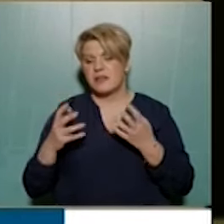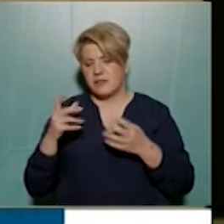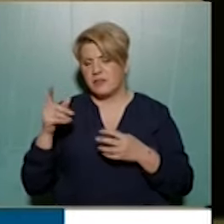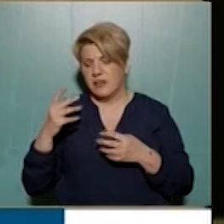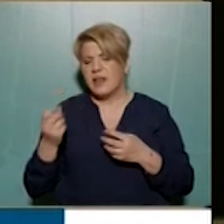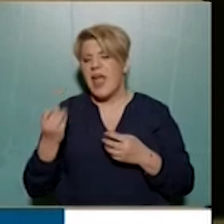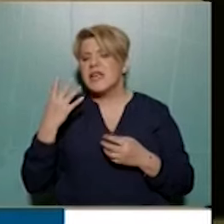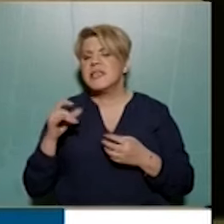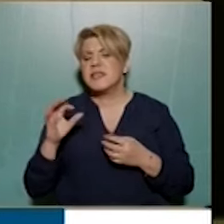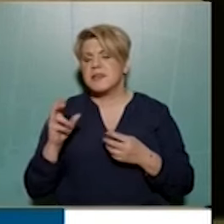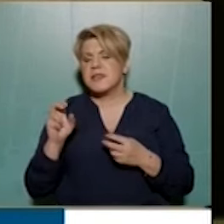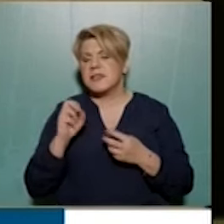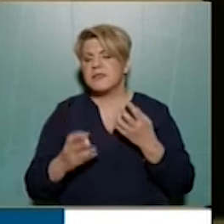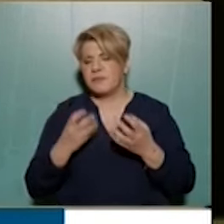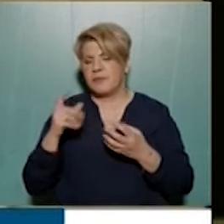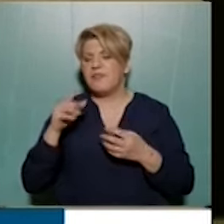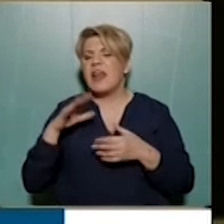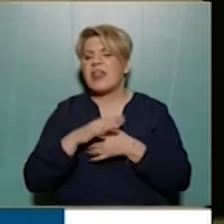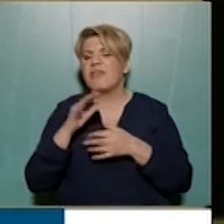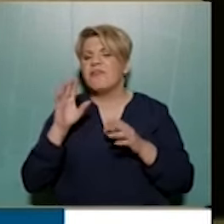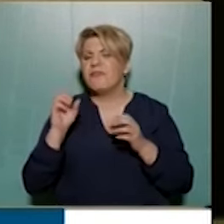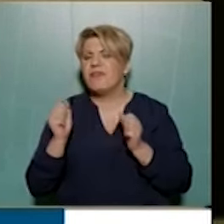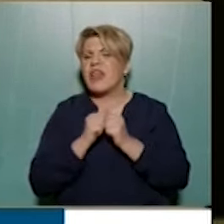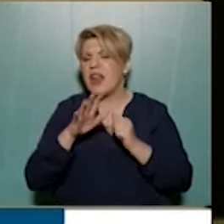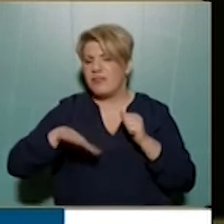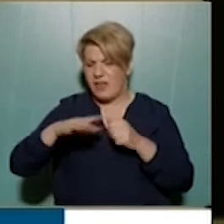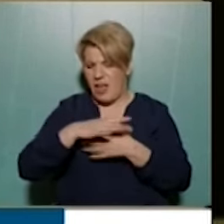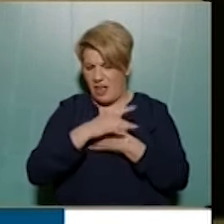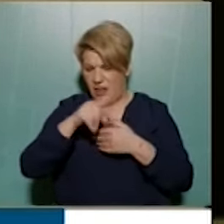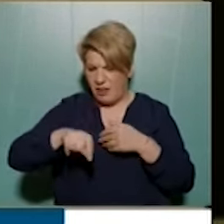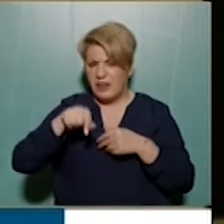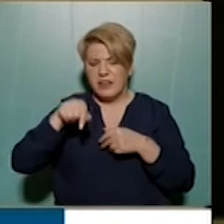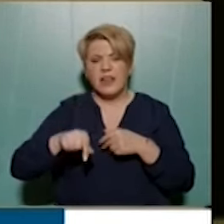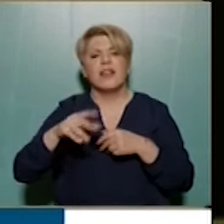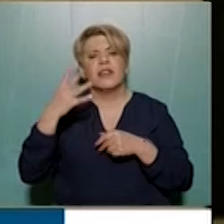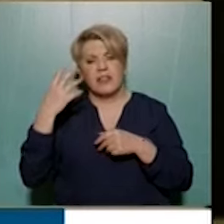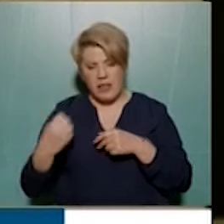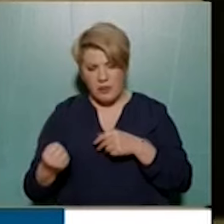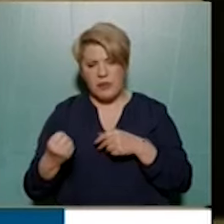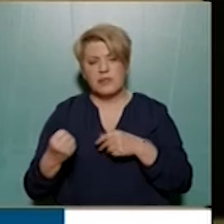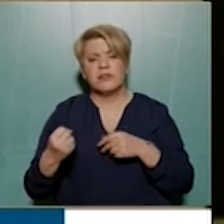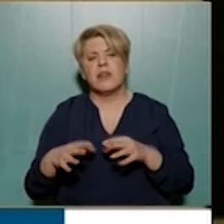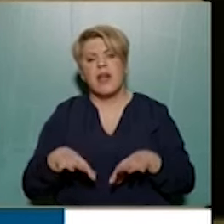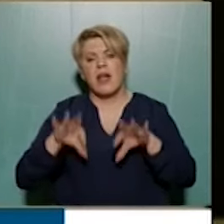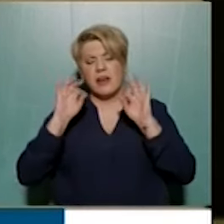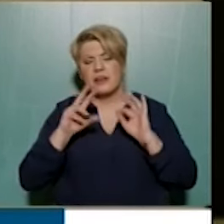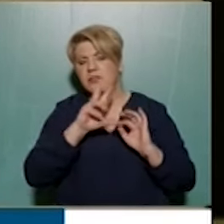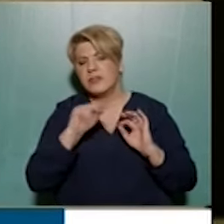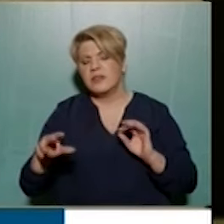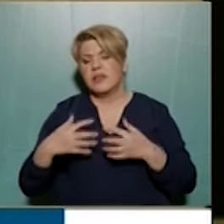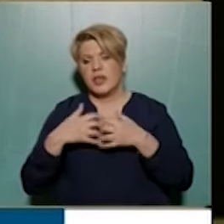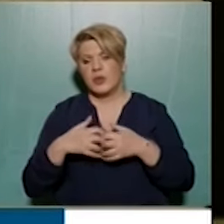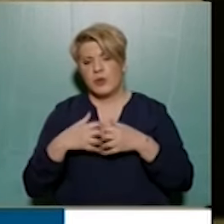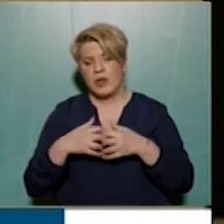στην Αττική. Και το λέω γιατί σε λίγους μήνες λογικά ή σε κάποια χρόνια τέλος πάντων θα έχουμε την έναρξη, φαντάζομαι, της